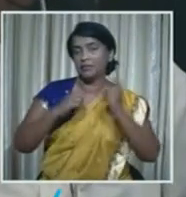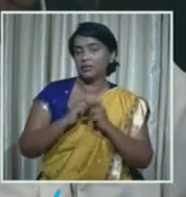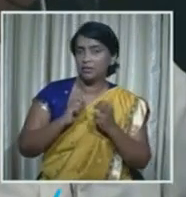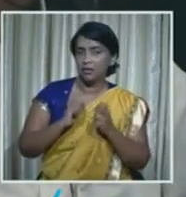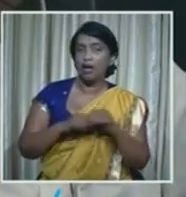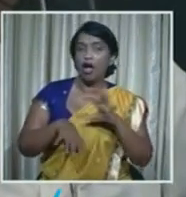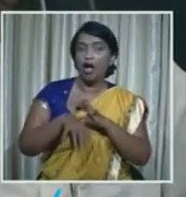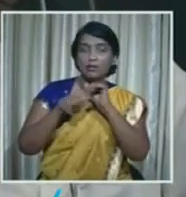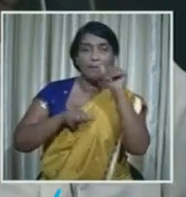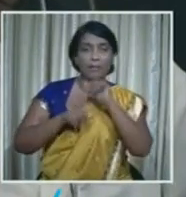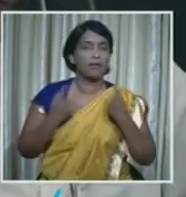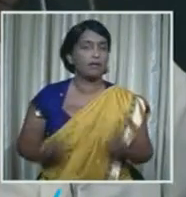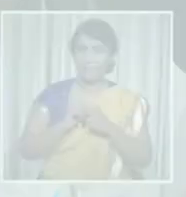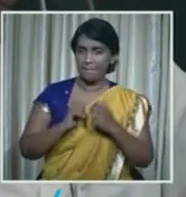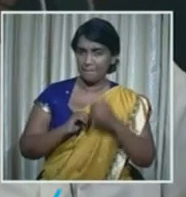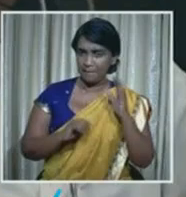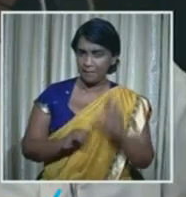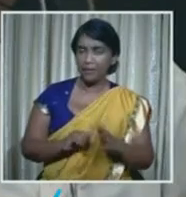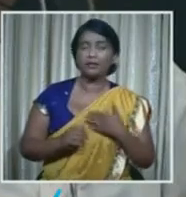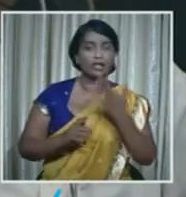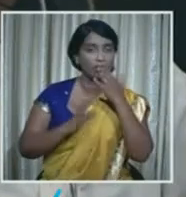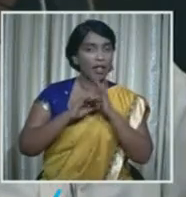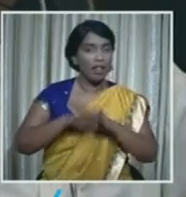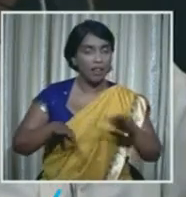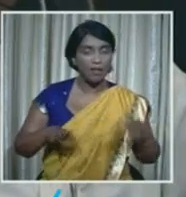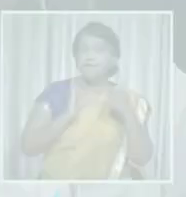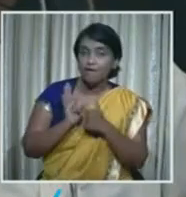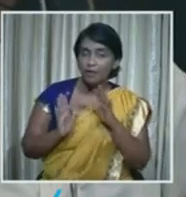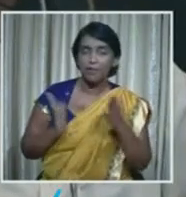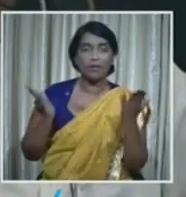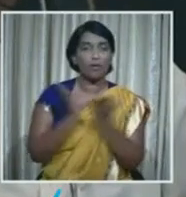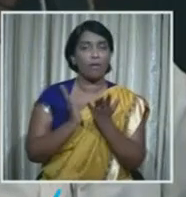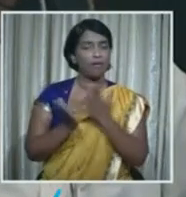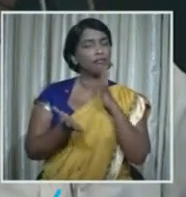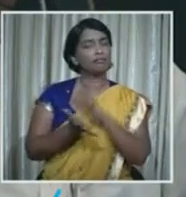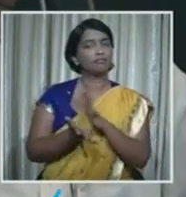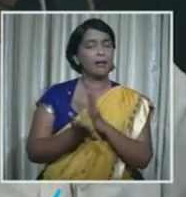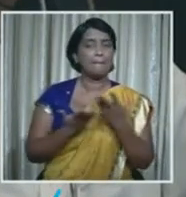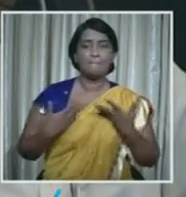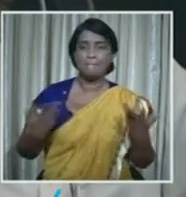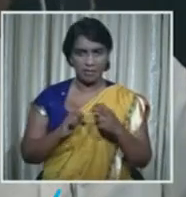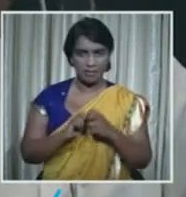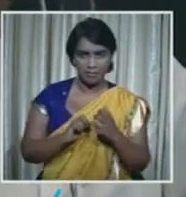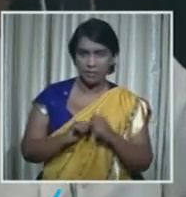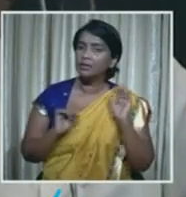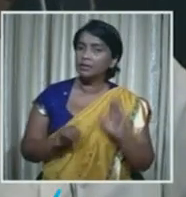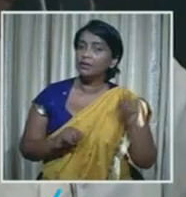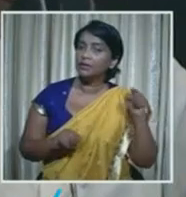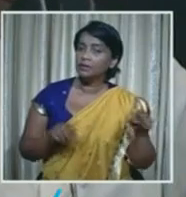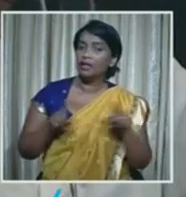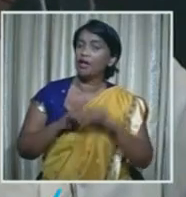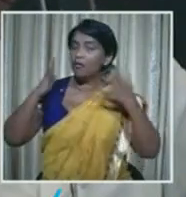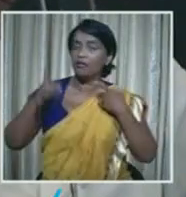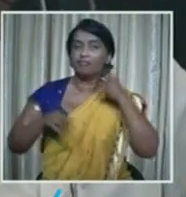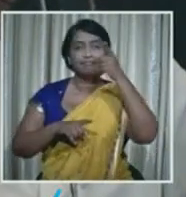රෝහල් වල බෙහෙත් ටිකේ නිසා ප්‍රශ්න ඇති වෙලා තිබෙනවා. පාසල් දරුවාගේ වාර විභාගේ තියන්න කඩදාසිය ගෙන්න ගන්න බැරි තත්ත්වෙට රටපත් වෙලා තිබෙනවා. ඒ ඇස්සේ ලෝකේ